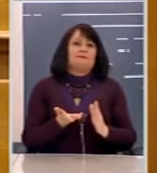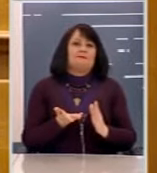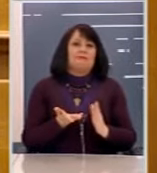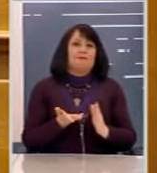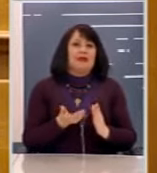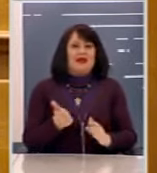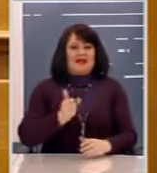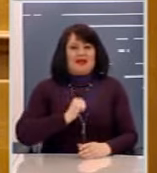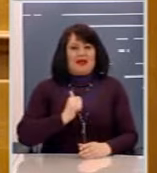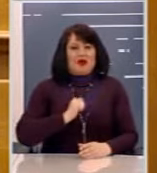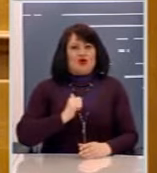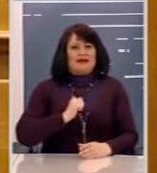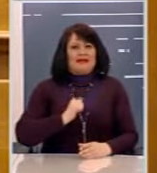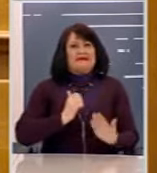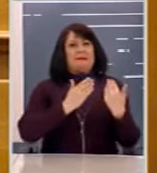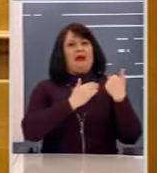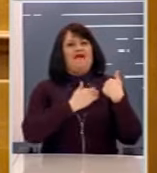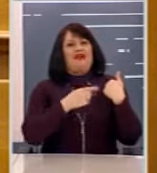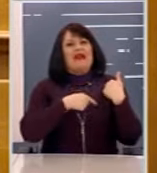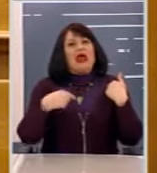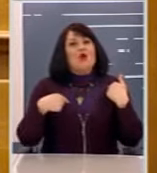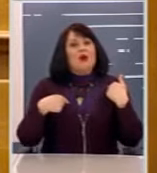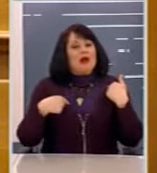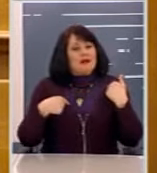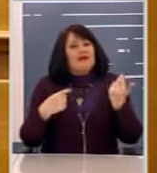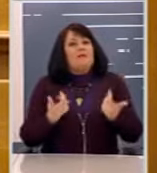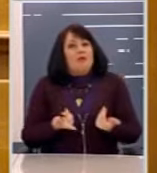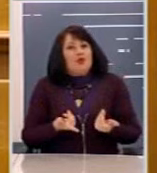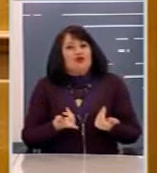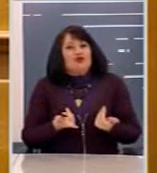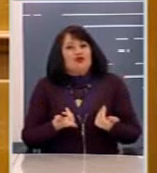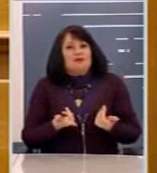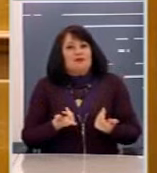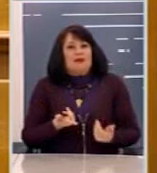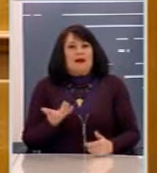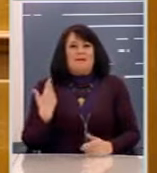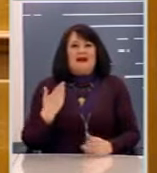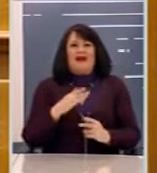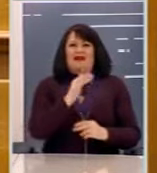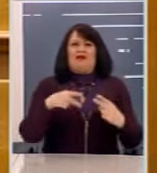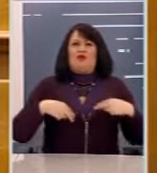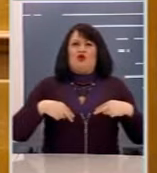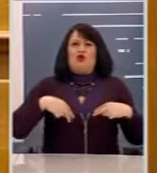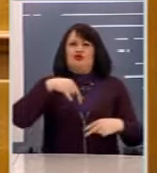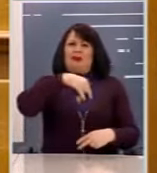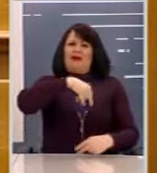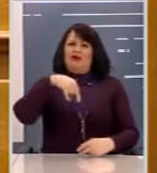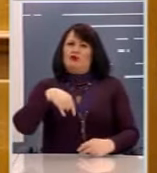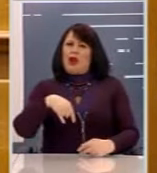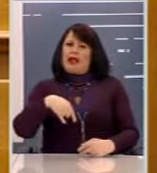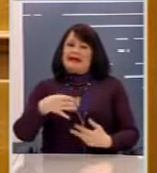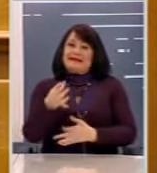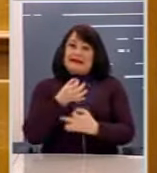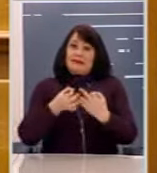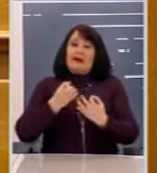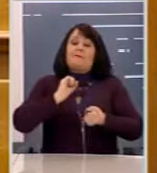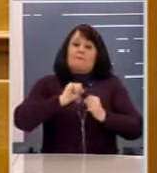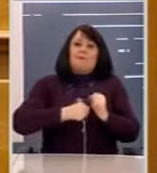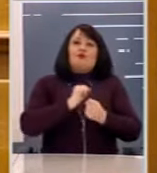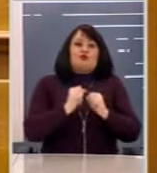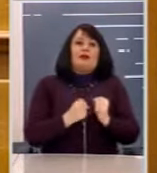στους ιδιώτες εργολάβους, τους οποίους, όπως είπε και ο Παύλος προηγουμένως, προσπαθούμε